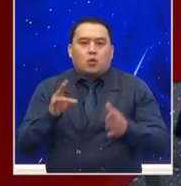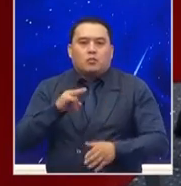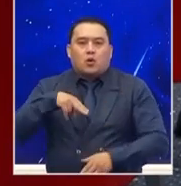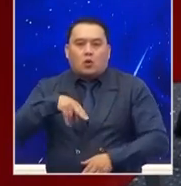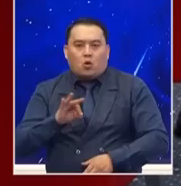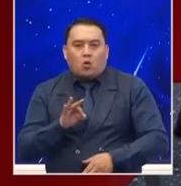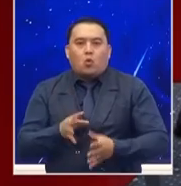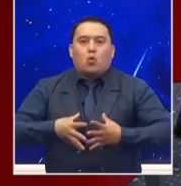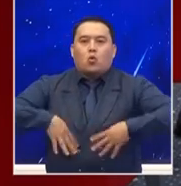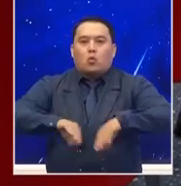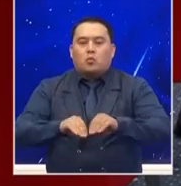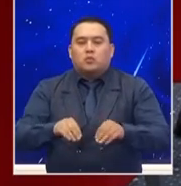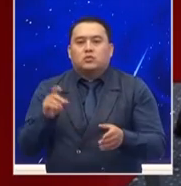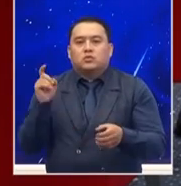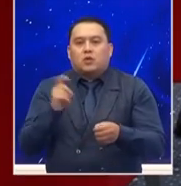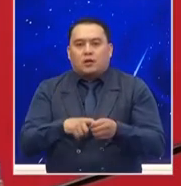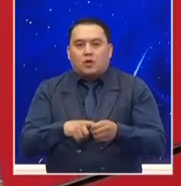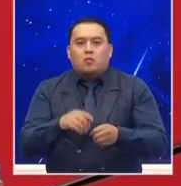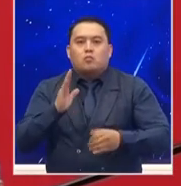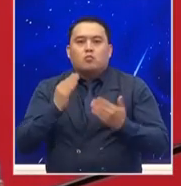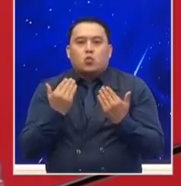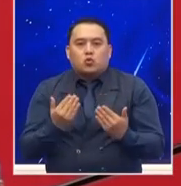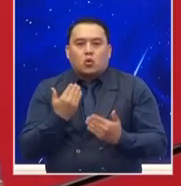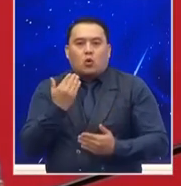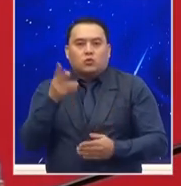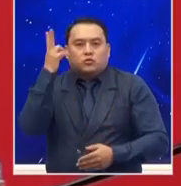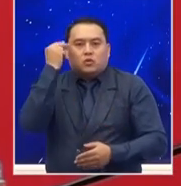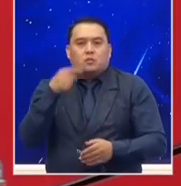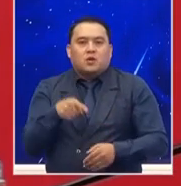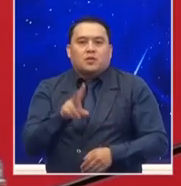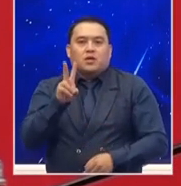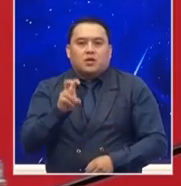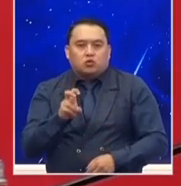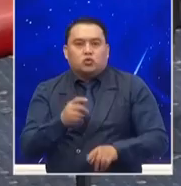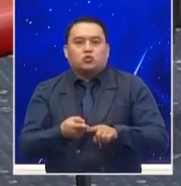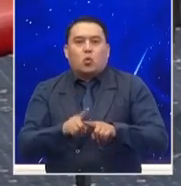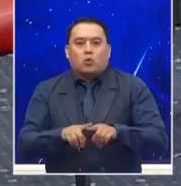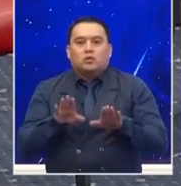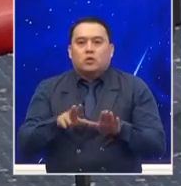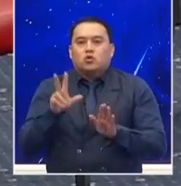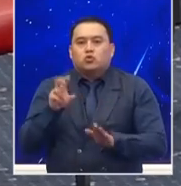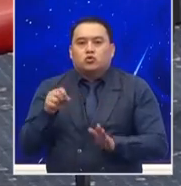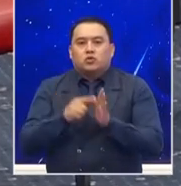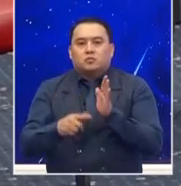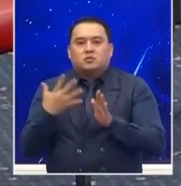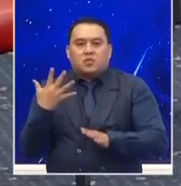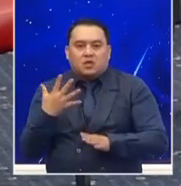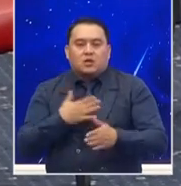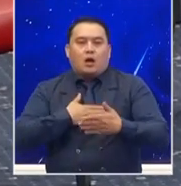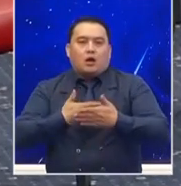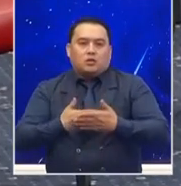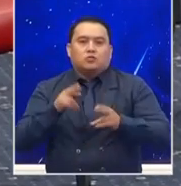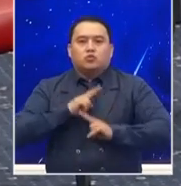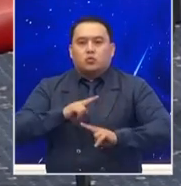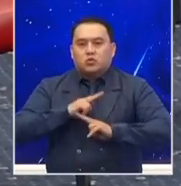жаңа үкіметтік емес ұйымдар тіркелген. Ал бүгінде олардың саны 1200. Соның тек 375-і ғана белсенді